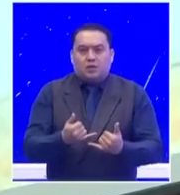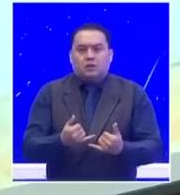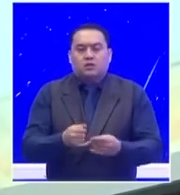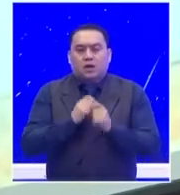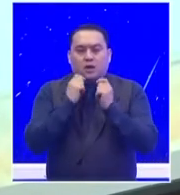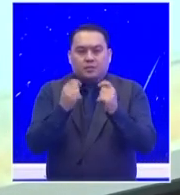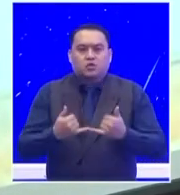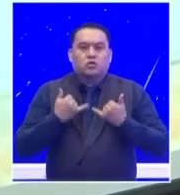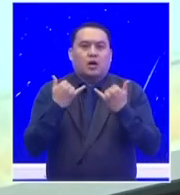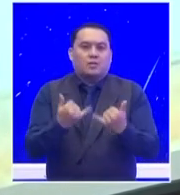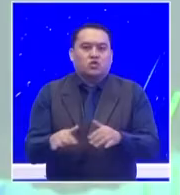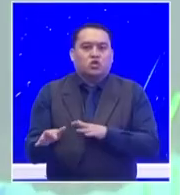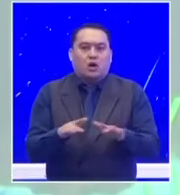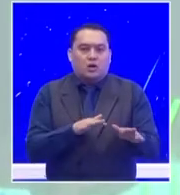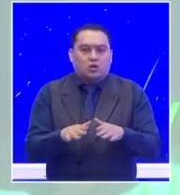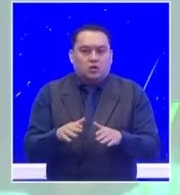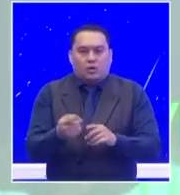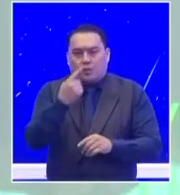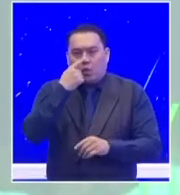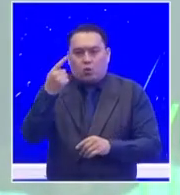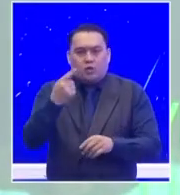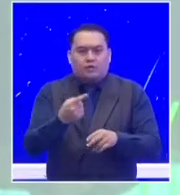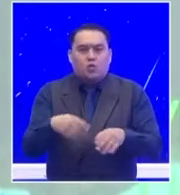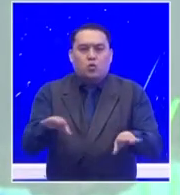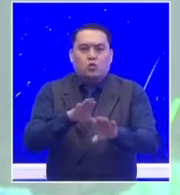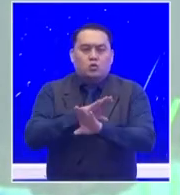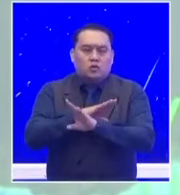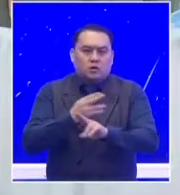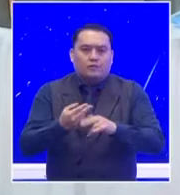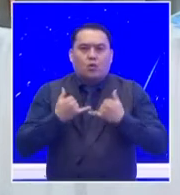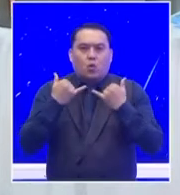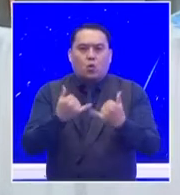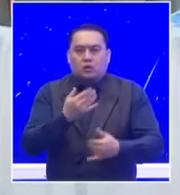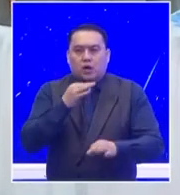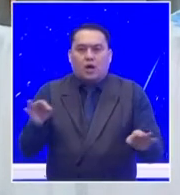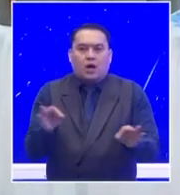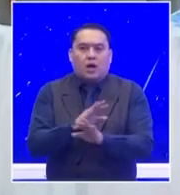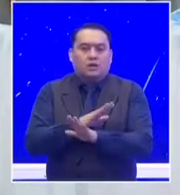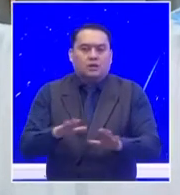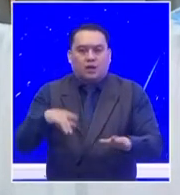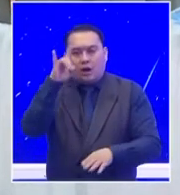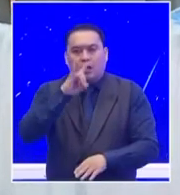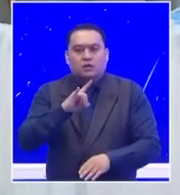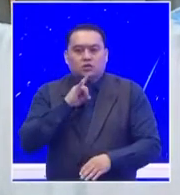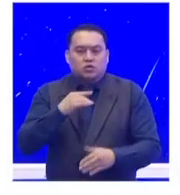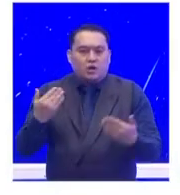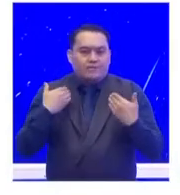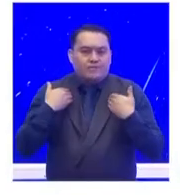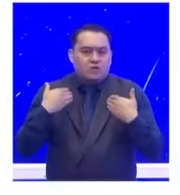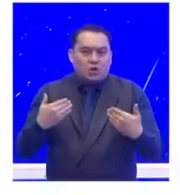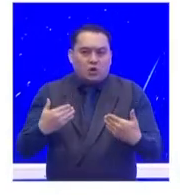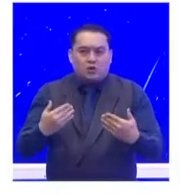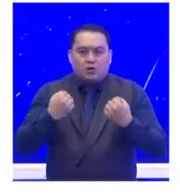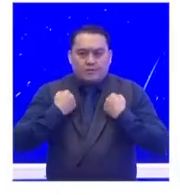табыстады. Сондай-ақ, шара аясында жат жерде от кешкендерге арнап патриоттық әндер орындалып, қазақ жауынгерлерінің көрсеткен ерлігі